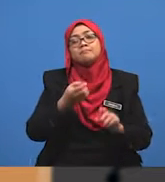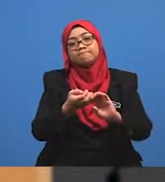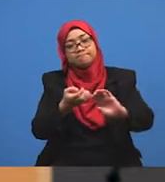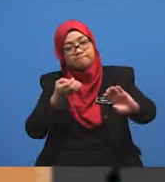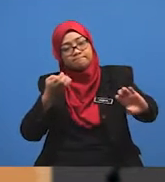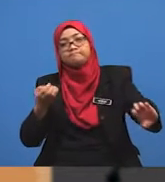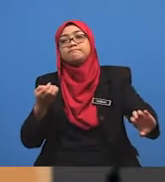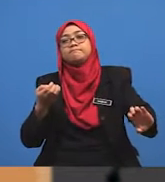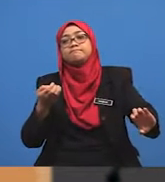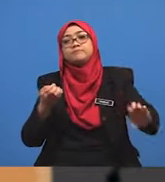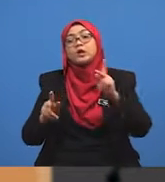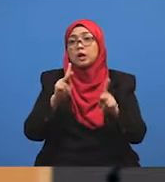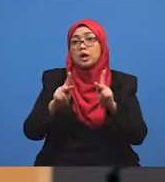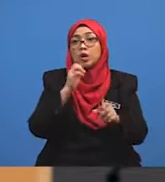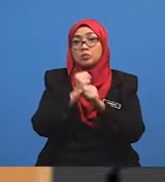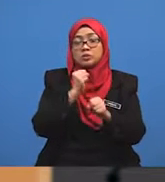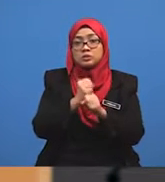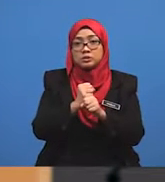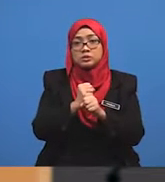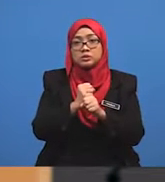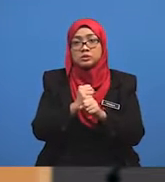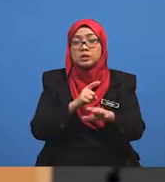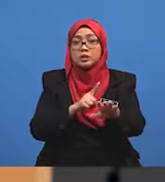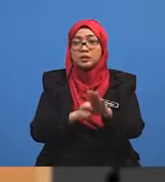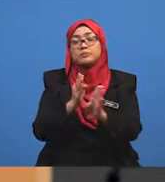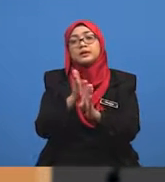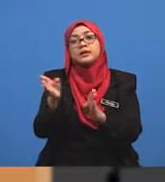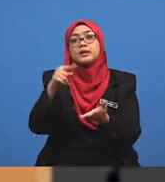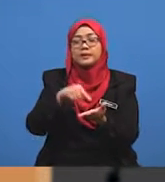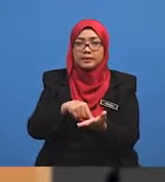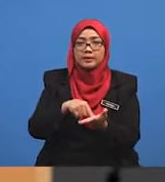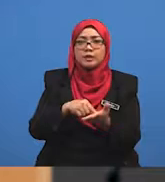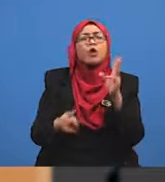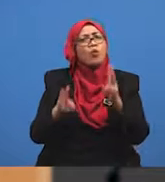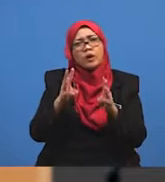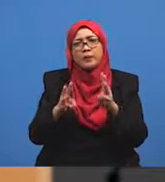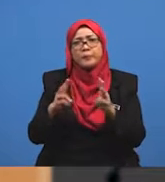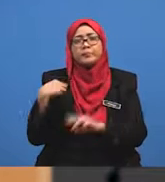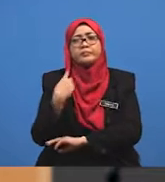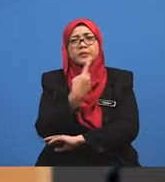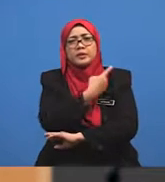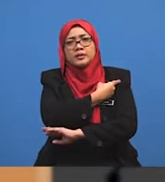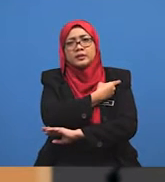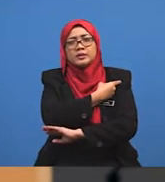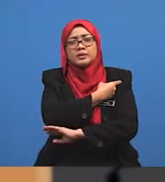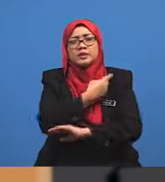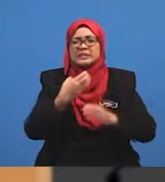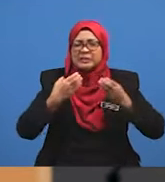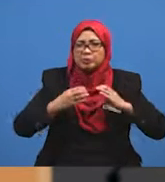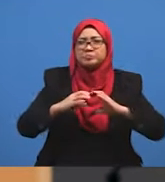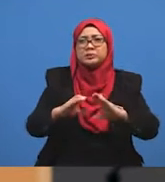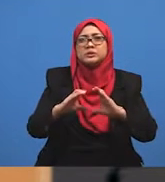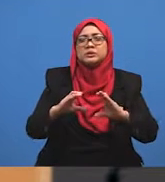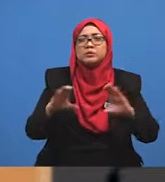dan tinggalkan sama sekali untuk bekerja dalam bidang ini. Walaupun mereka cuba